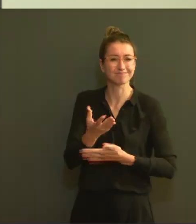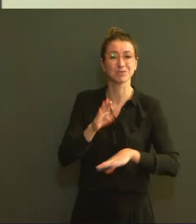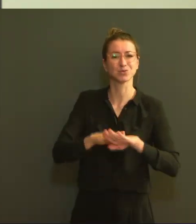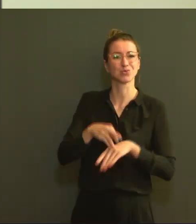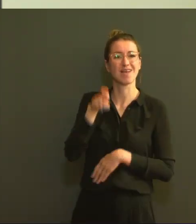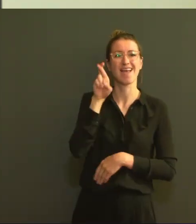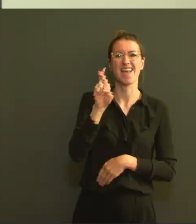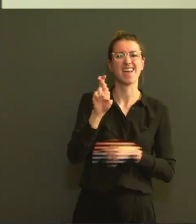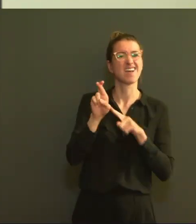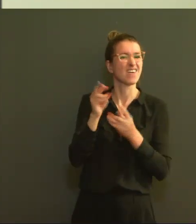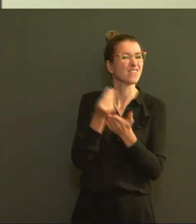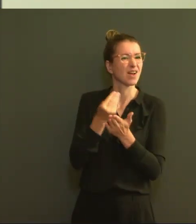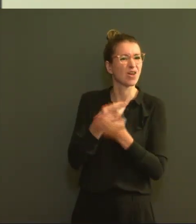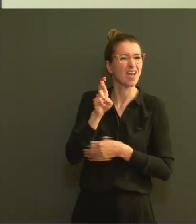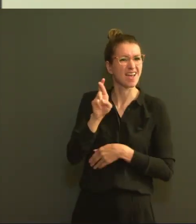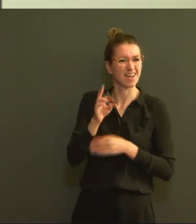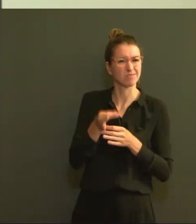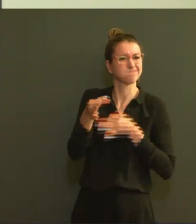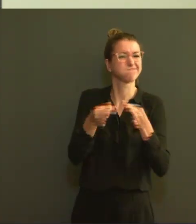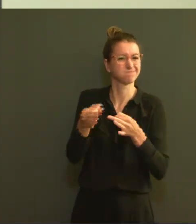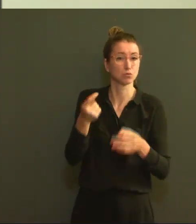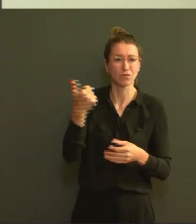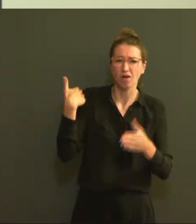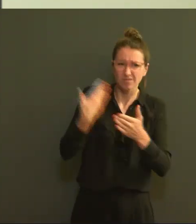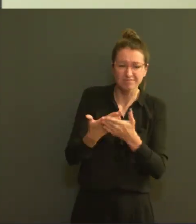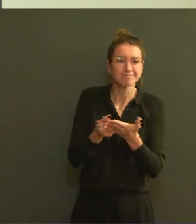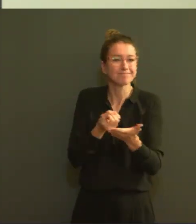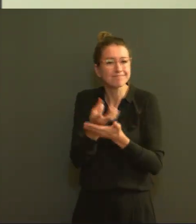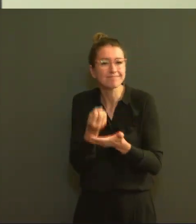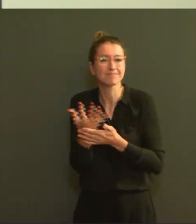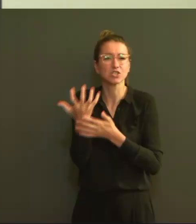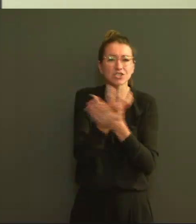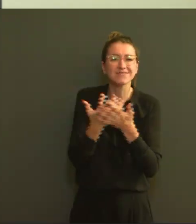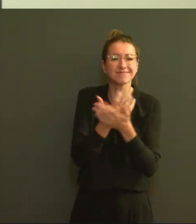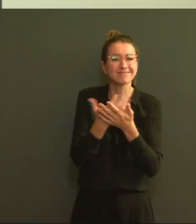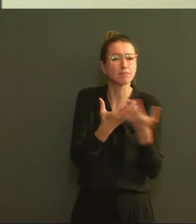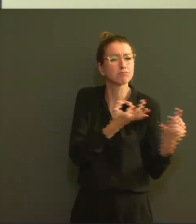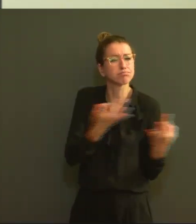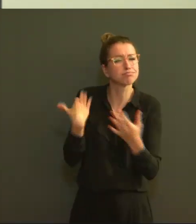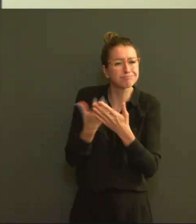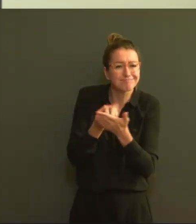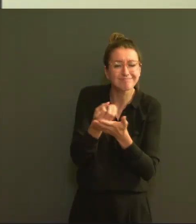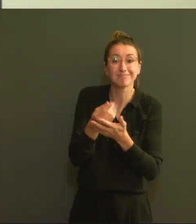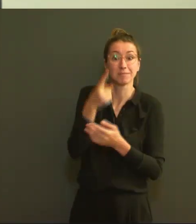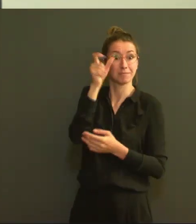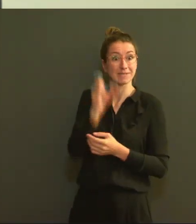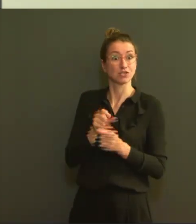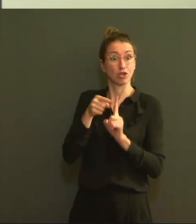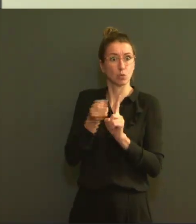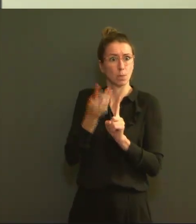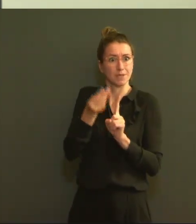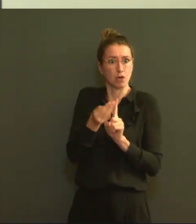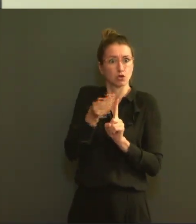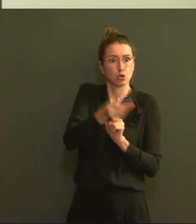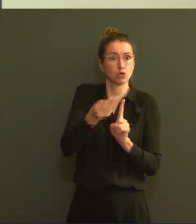C'est un taux que l'on vous donne régulièrement et qui donne une estimation du niveau d'infection, mais qui dépend du